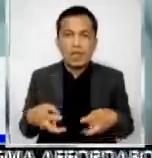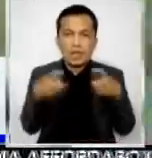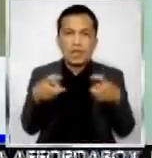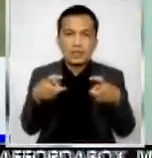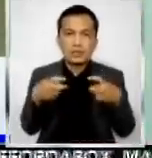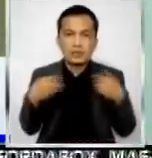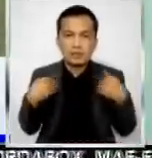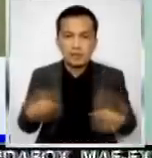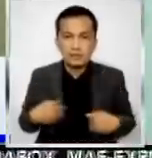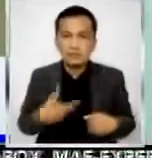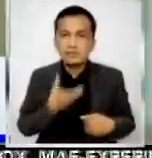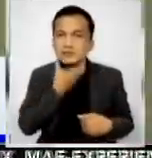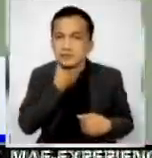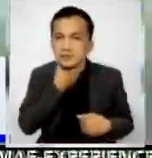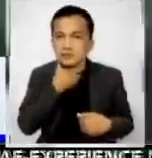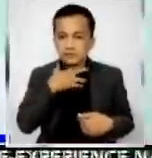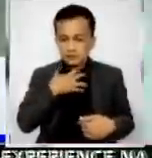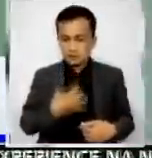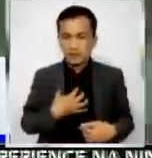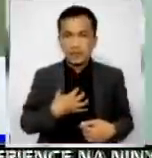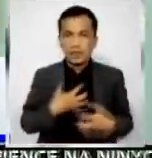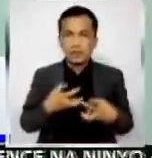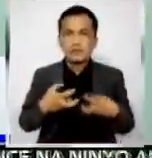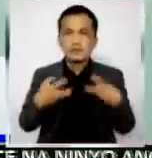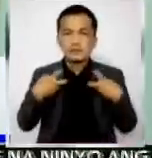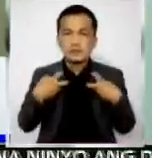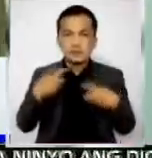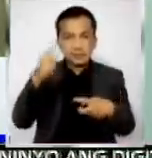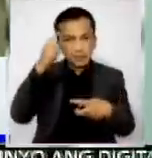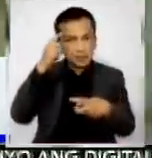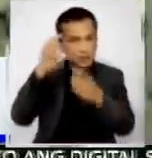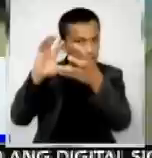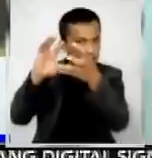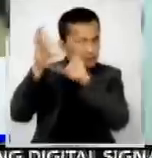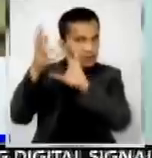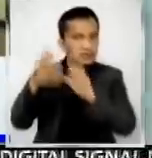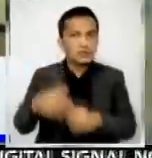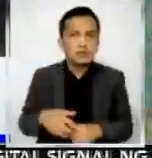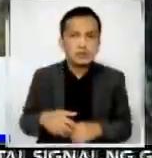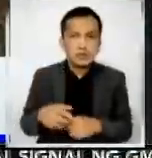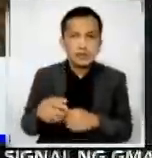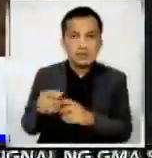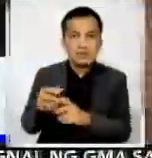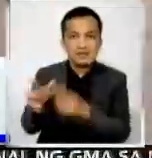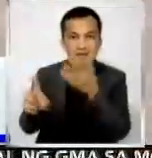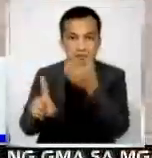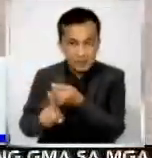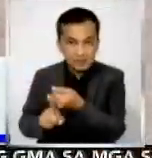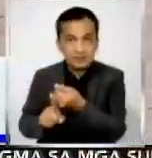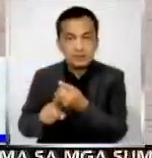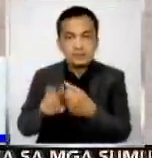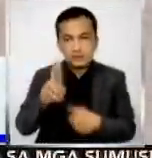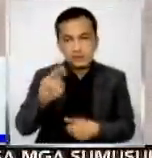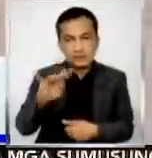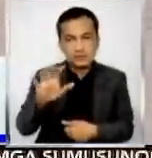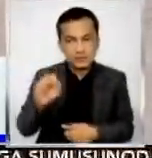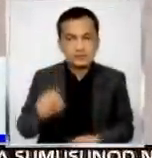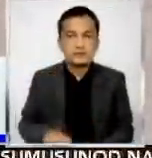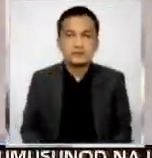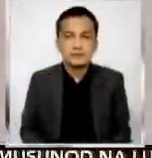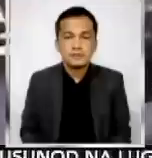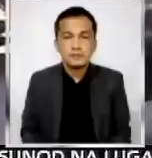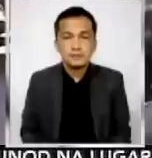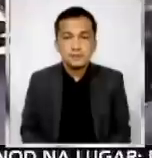dibdib. Maaari ring magka-demensya o masiraan ng bait ang biktima ng rabies. Sa datos ng